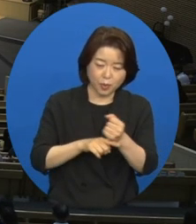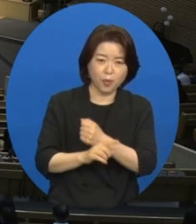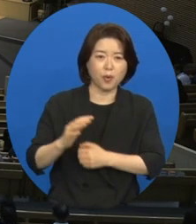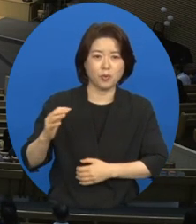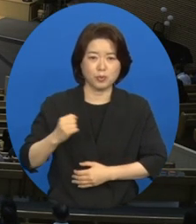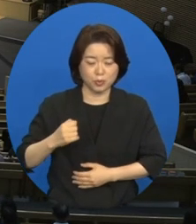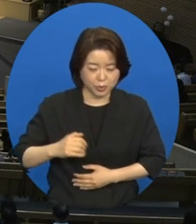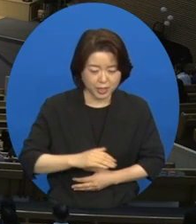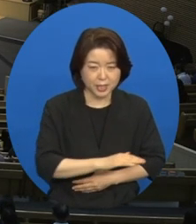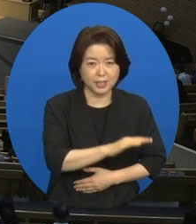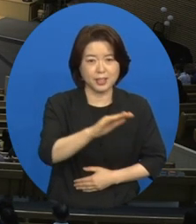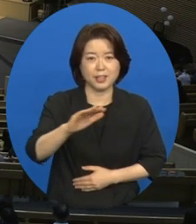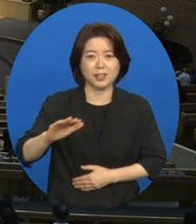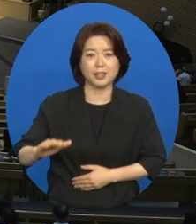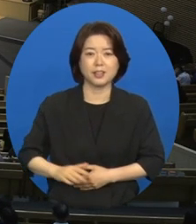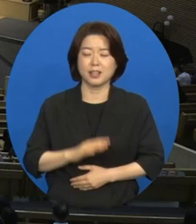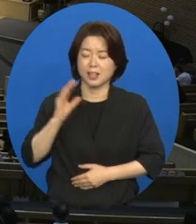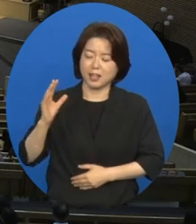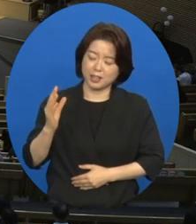진리로 우리